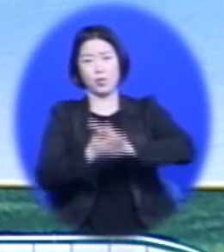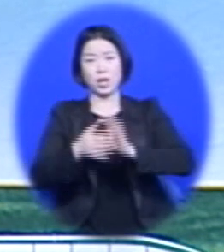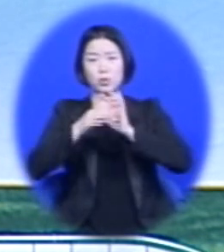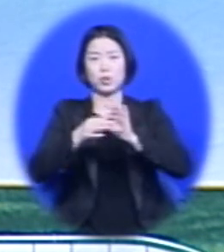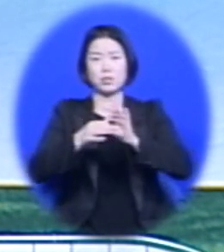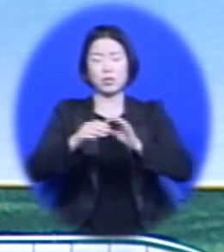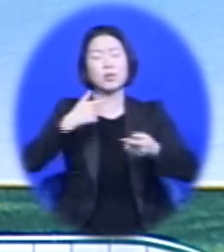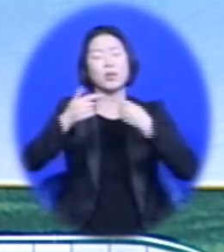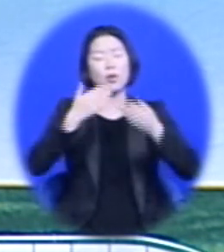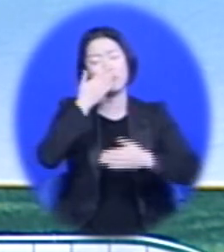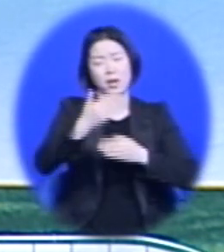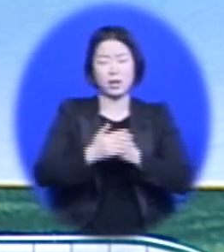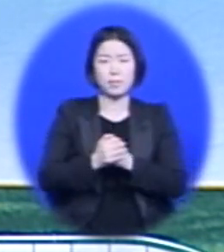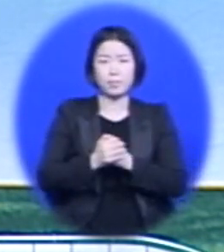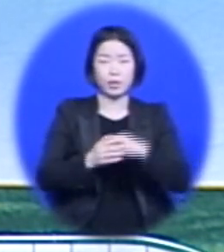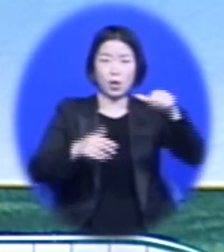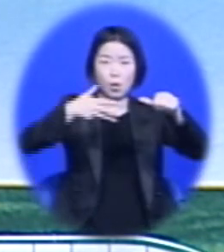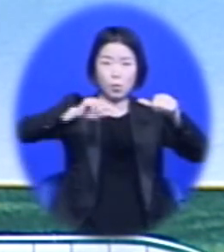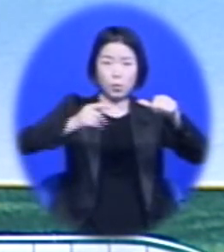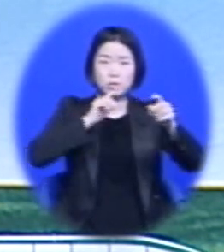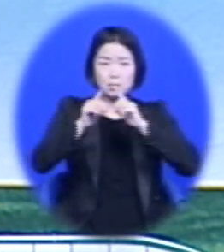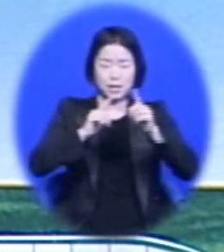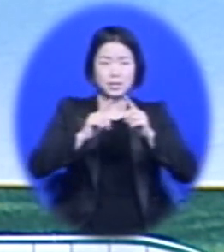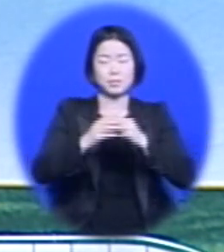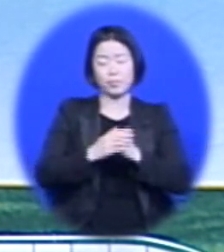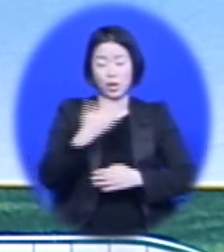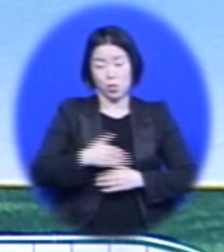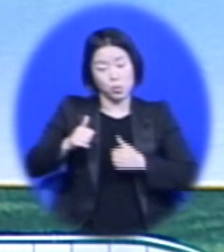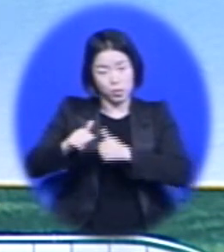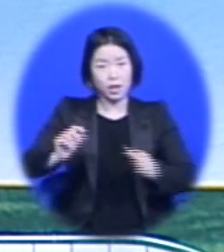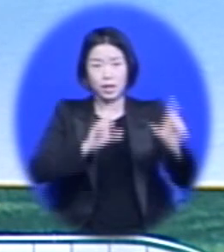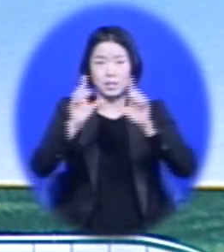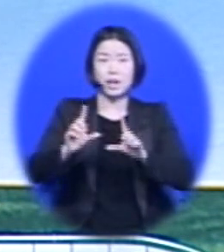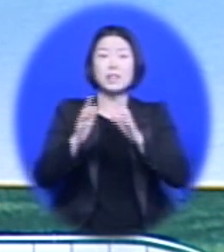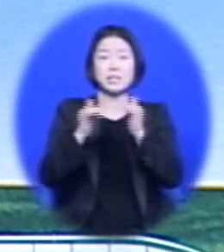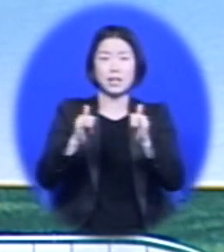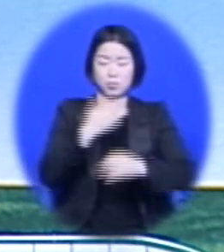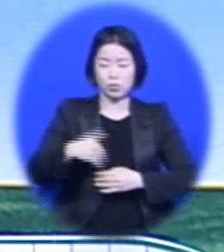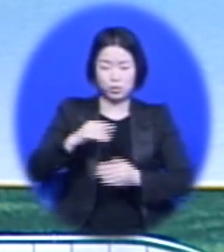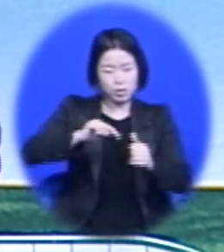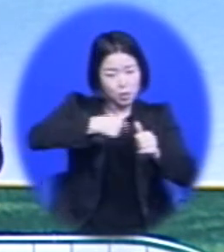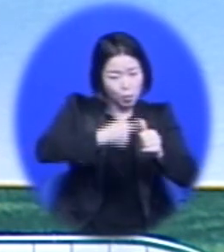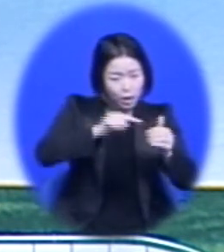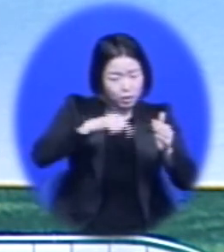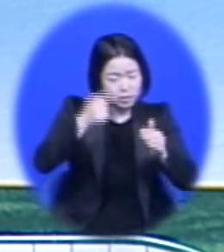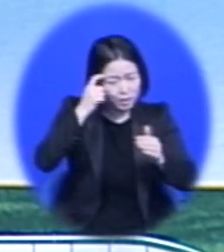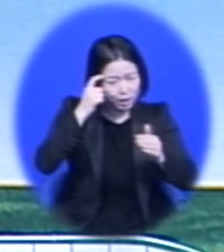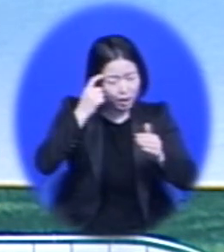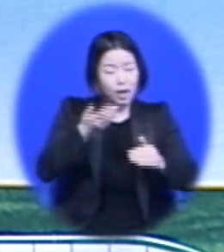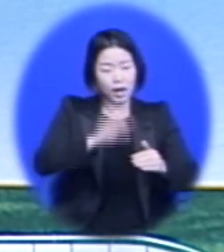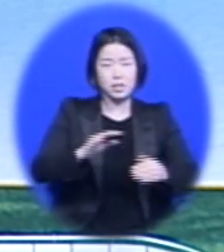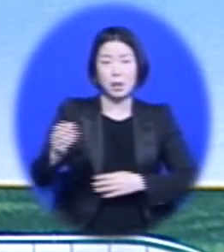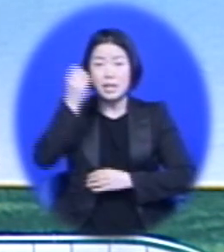겁니다. 5절 말씀을 보세요. 육신을 따라 사는 사람은 육신에 속한 것을 생각하나 성령을 따라